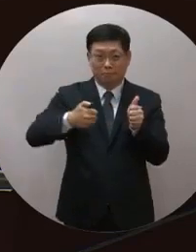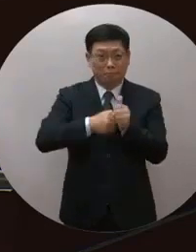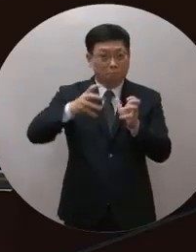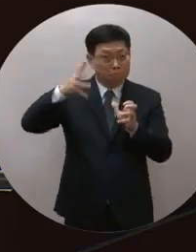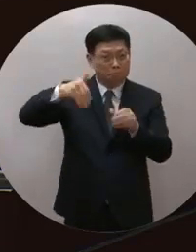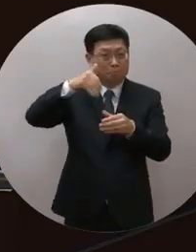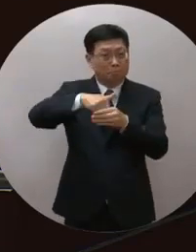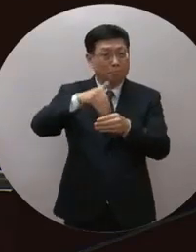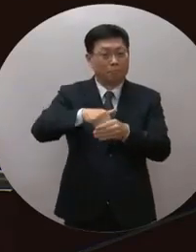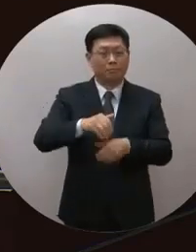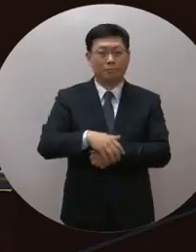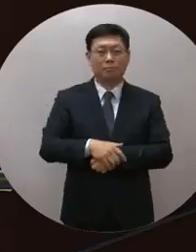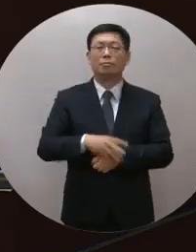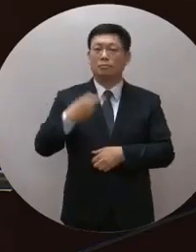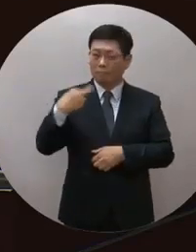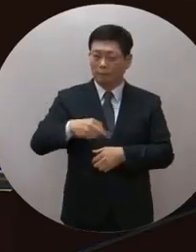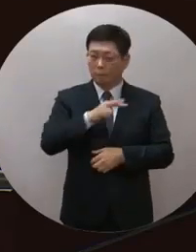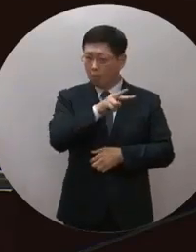总统的选举，